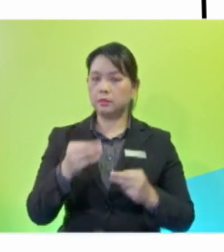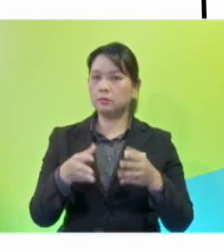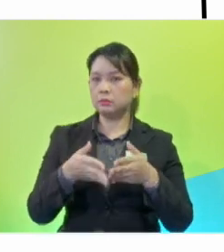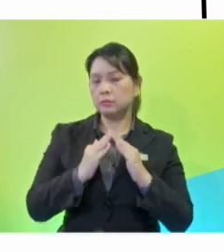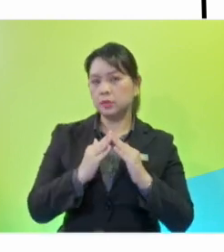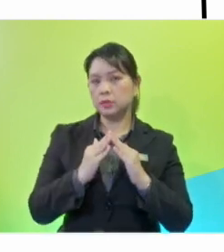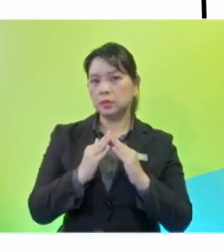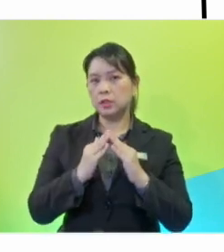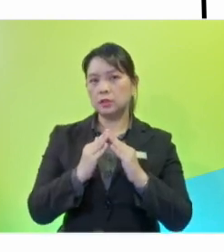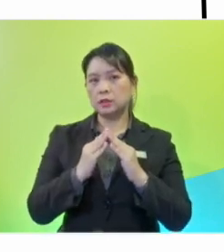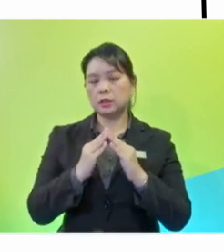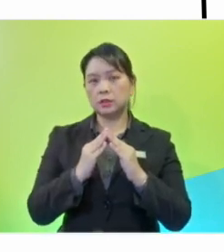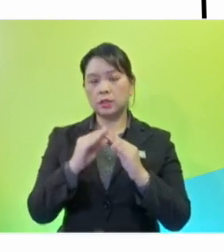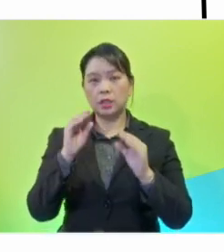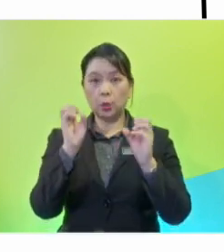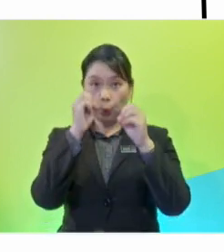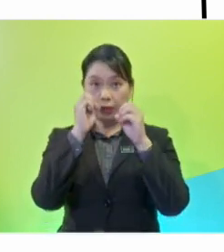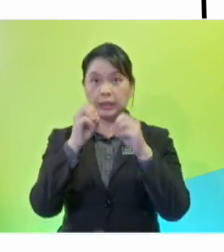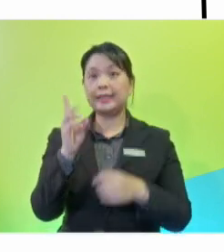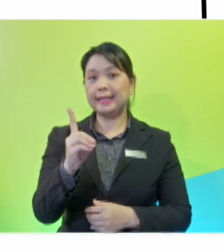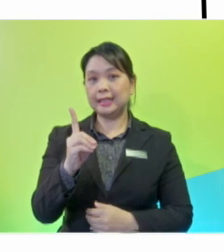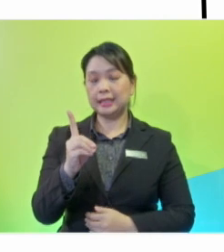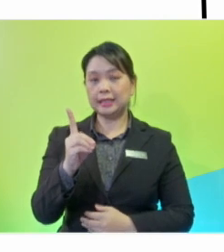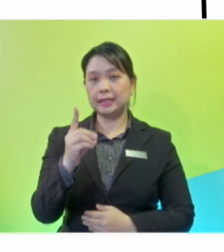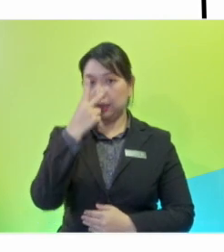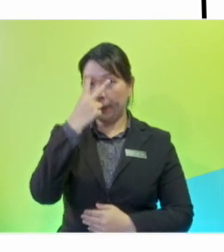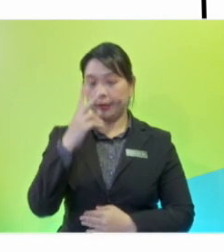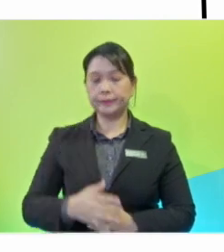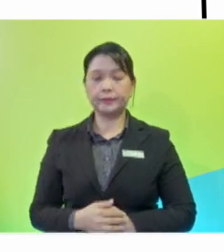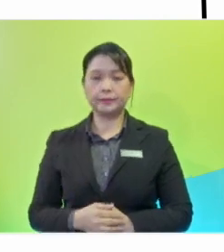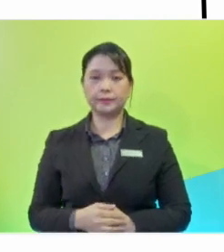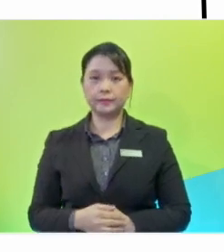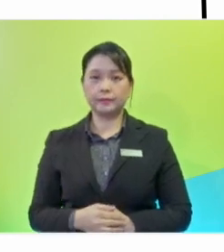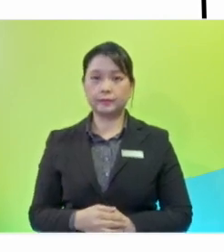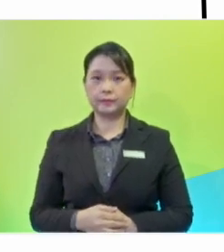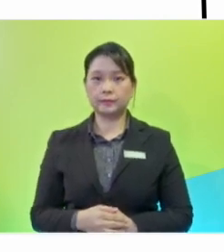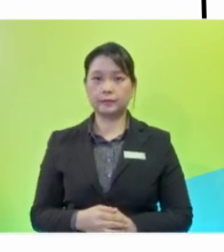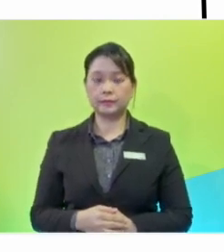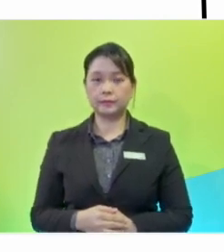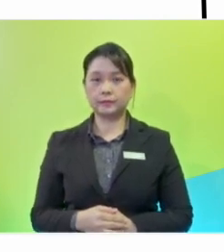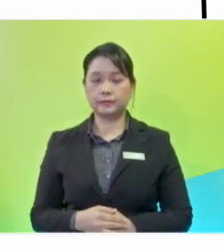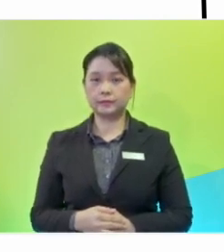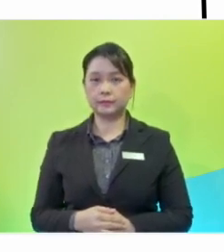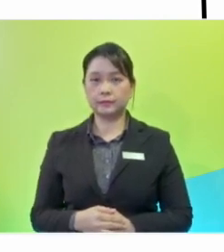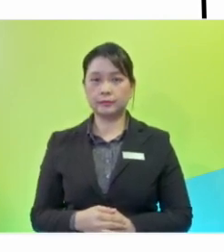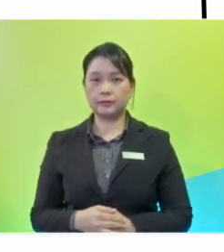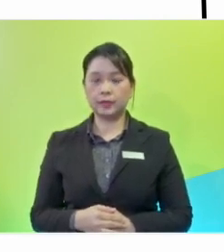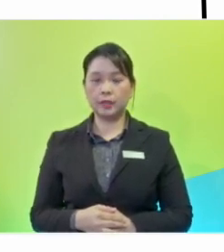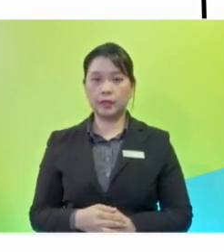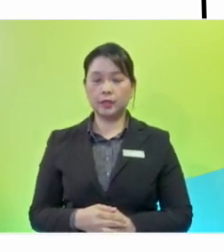adalah kodinat di Oke kodi adalah di sini oke kalau kita tengok Oke di eh